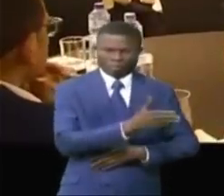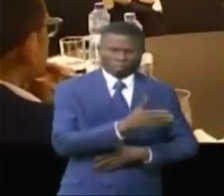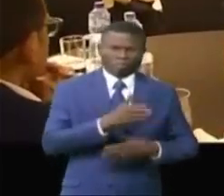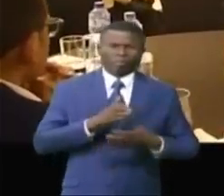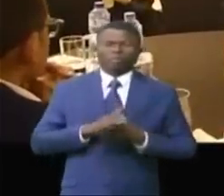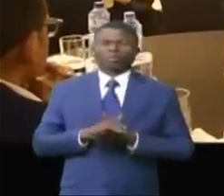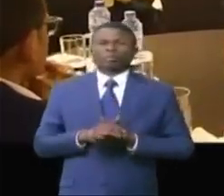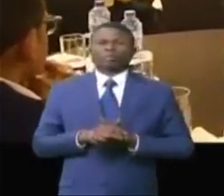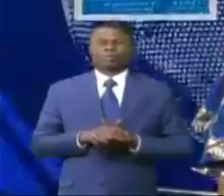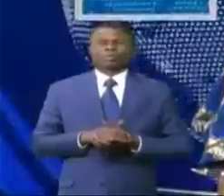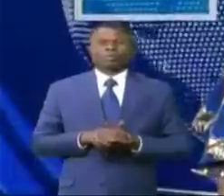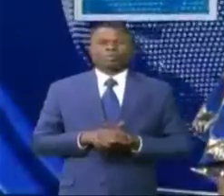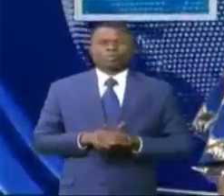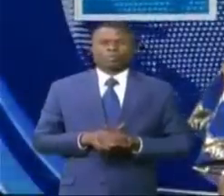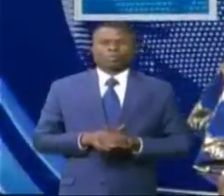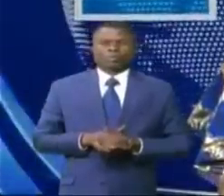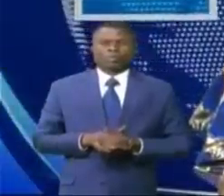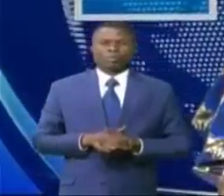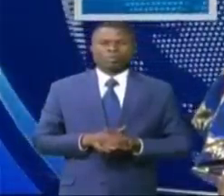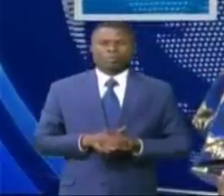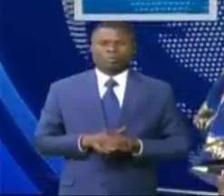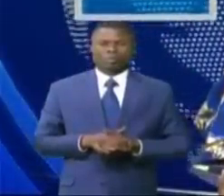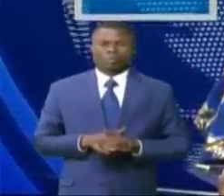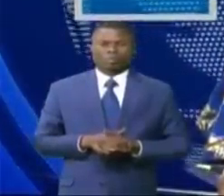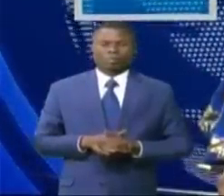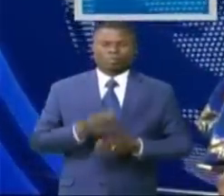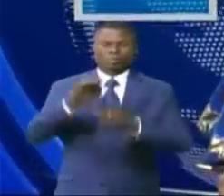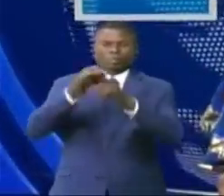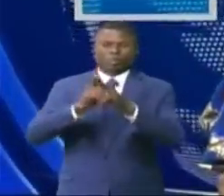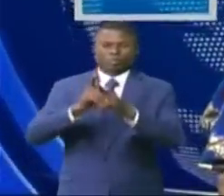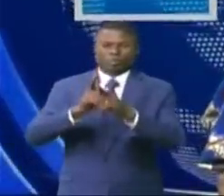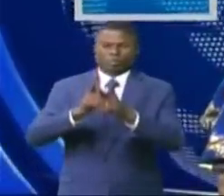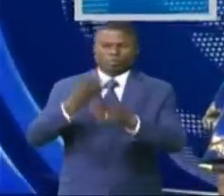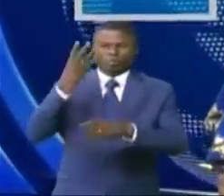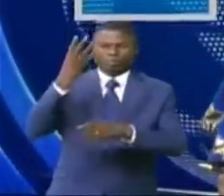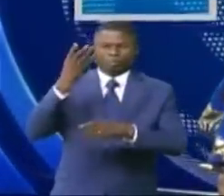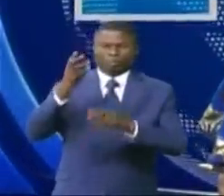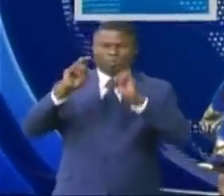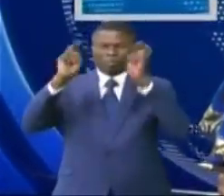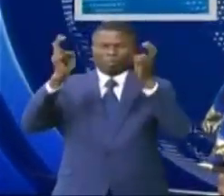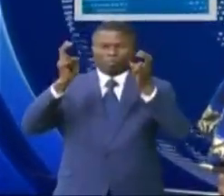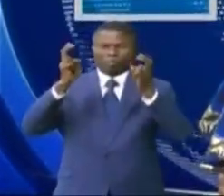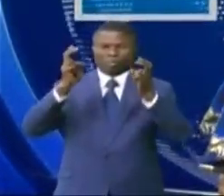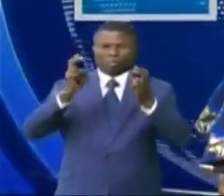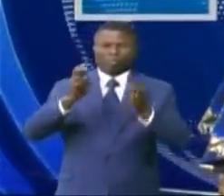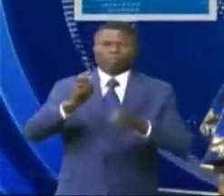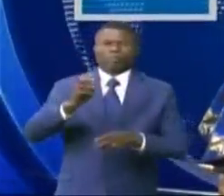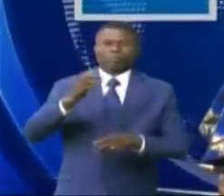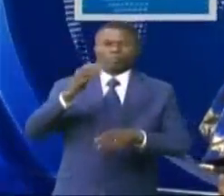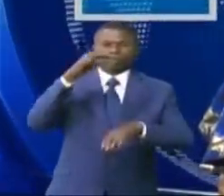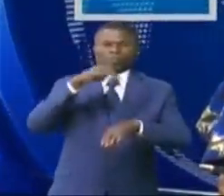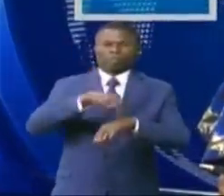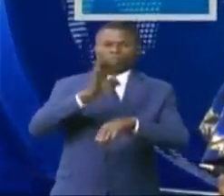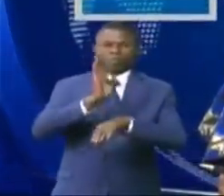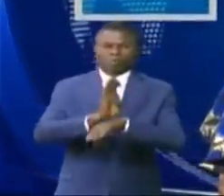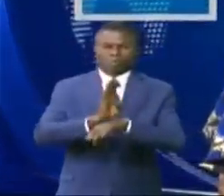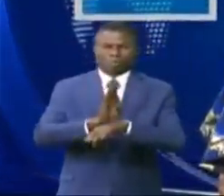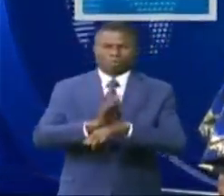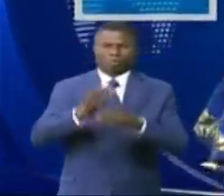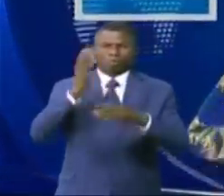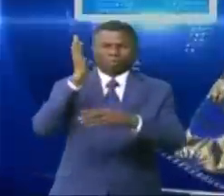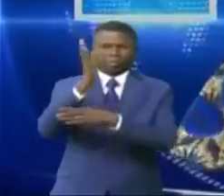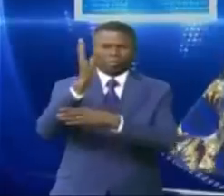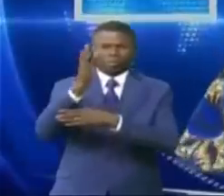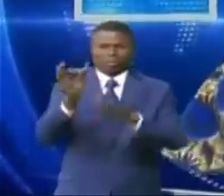comme Oppo. Ils sont venus de quatre coins de la ville de Boma pour participer à cette matinée convoquée par la